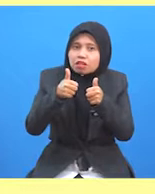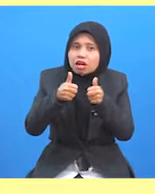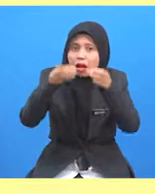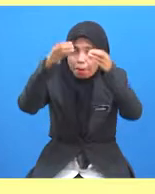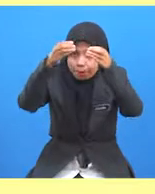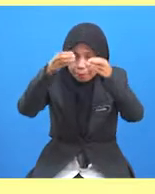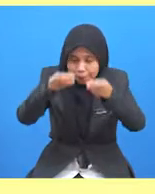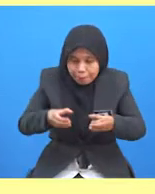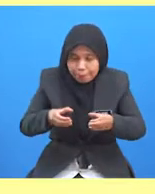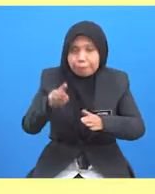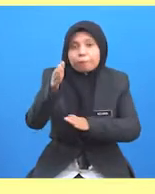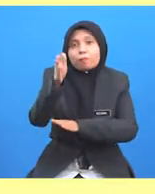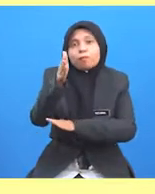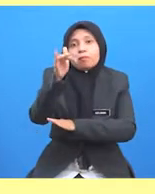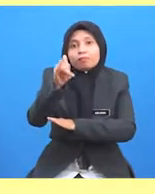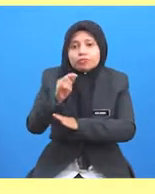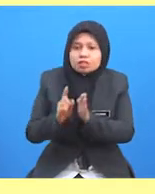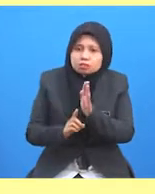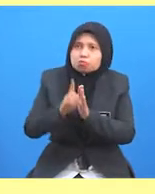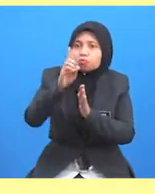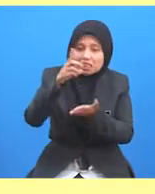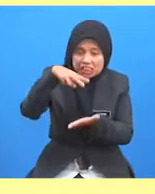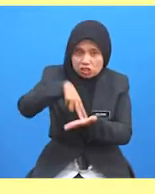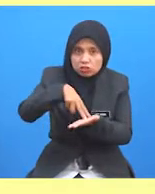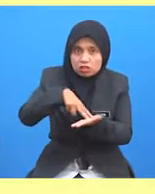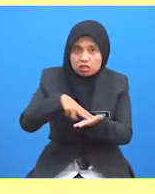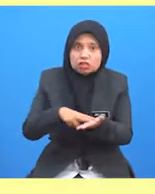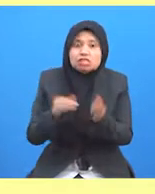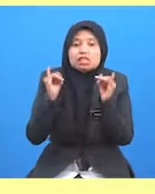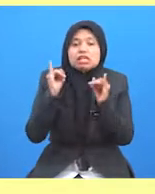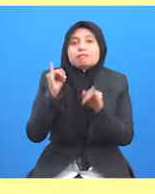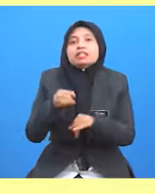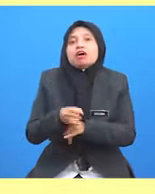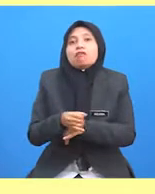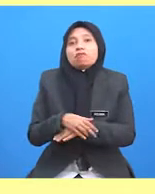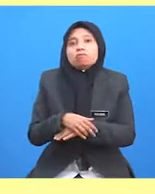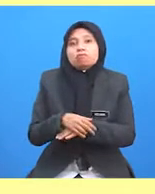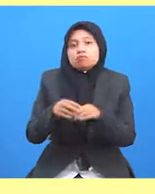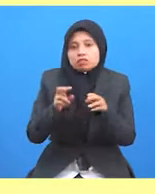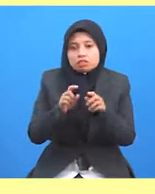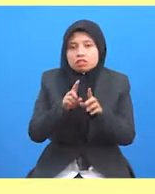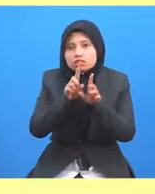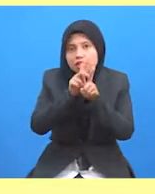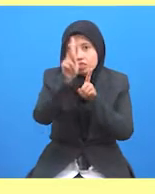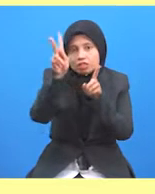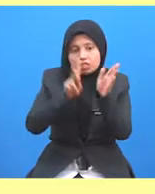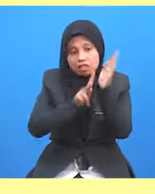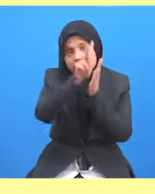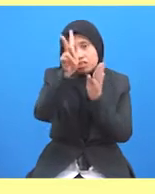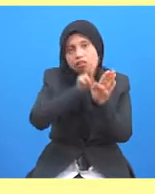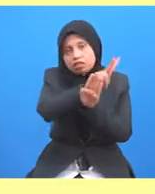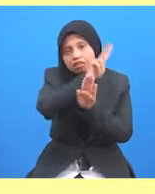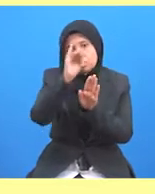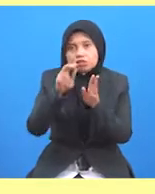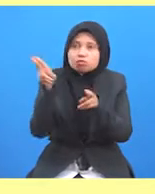akidah atau keimanan yang mantap. Batang pokok yang tegak berdiri umpama ibadat